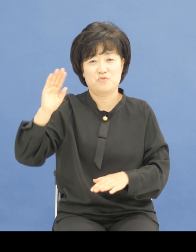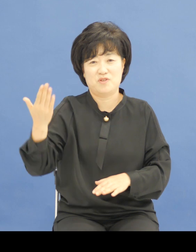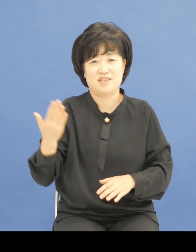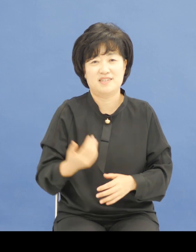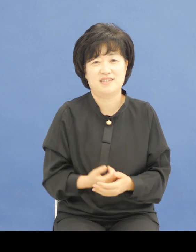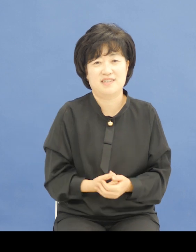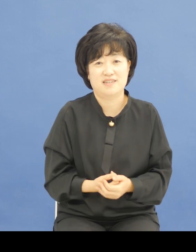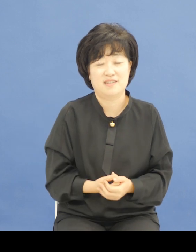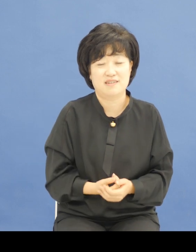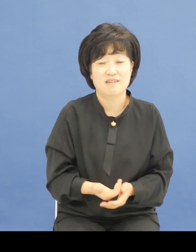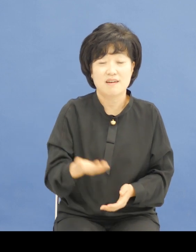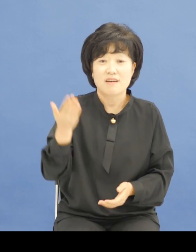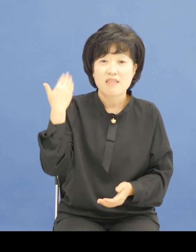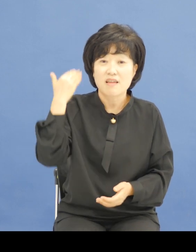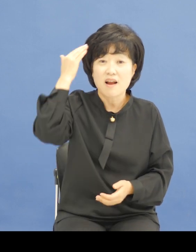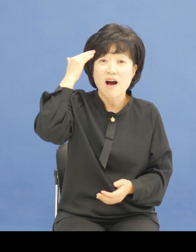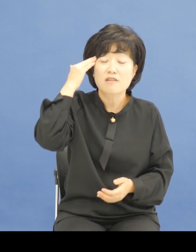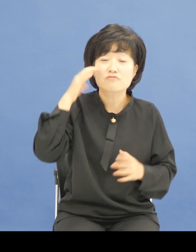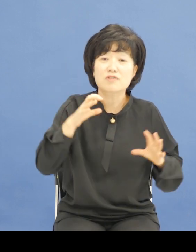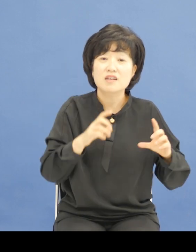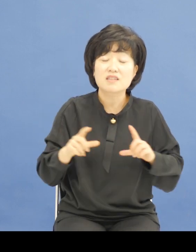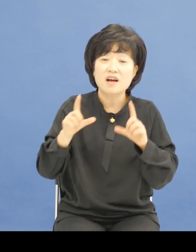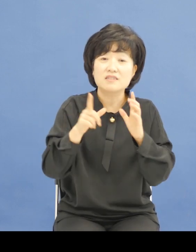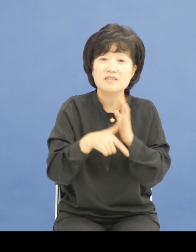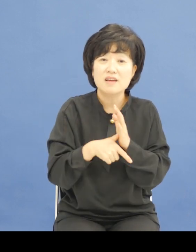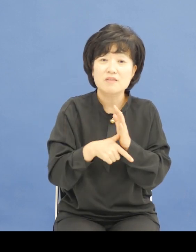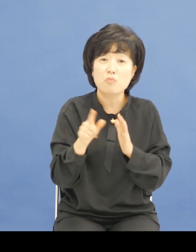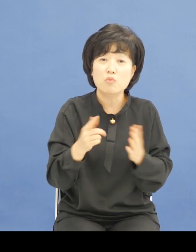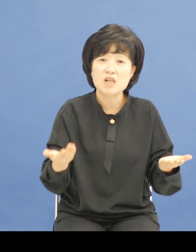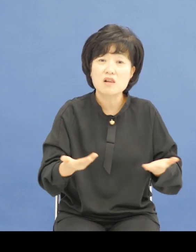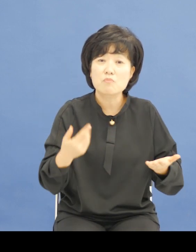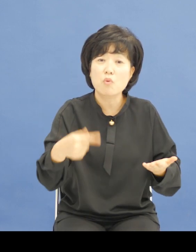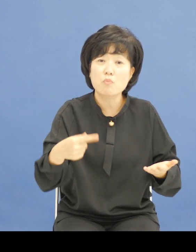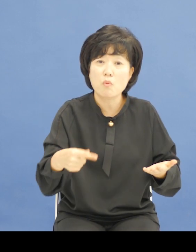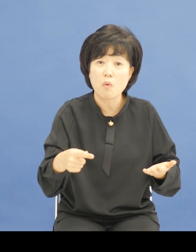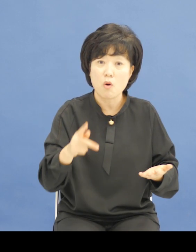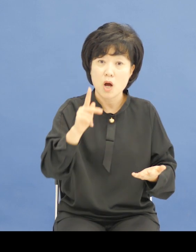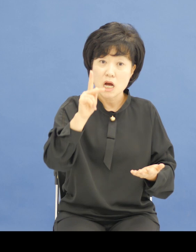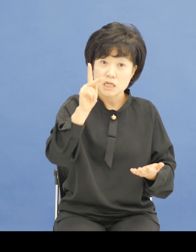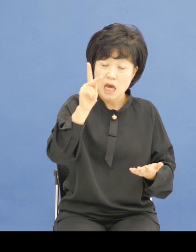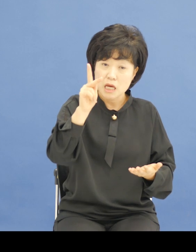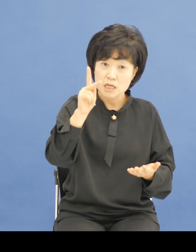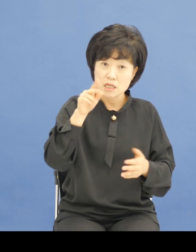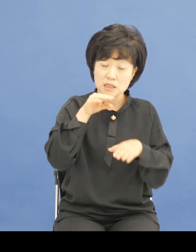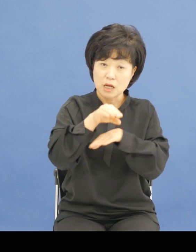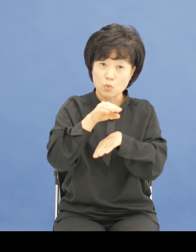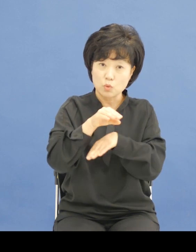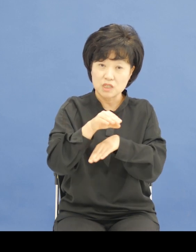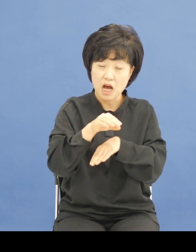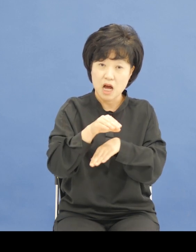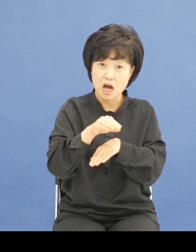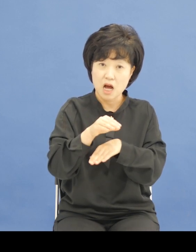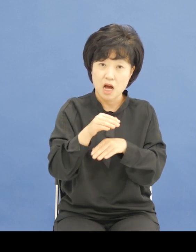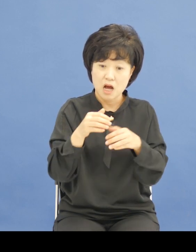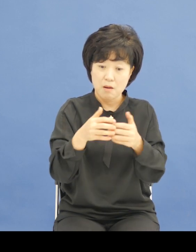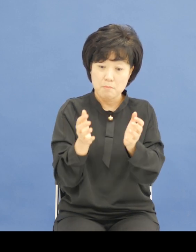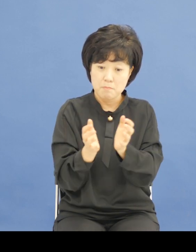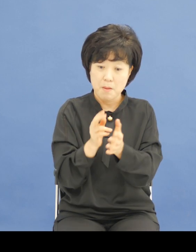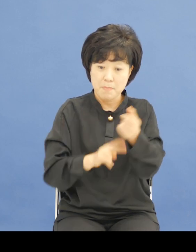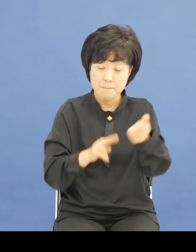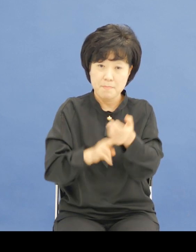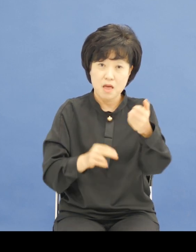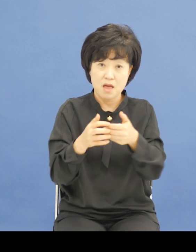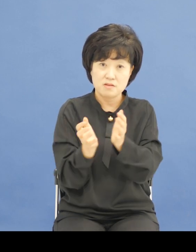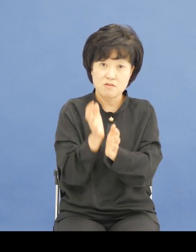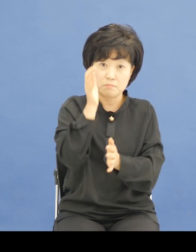때는 어떻게 사셨어요? 보니까 K자동차 지점장도 하셨더라고요. 예, 기아자동차에서 14년 정도 근무를 했고 예,